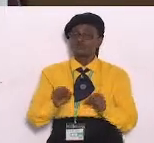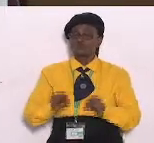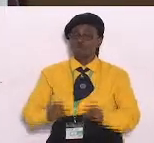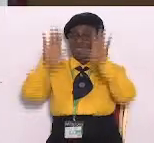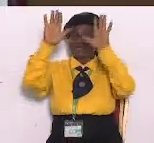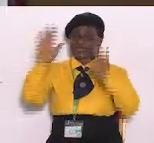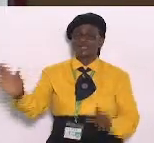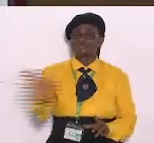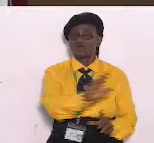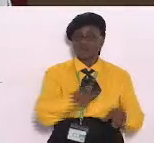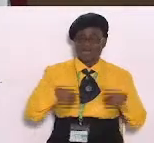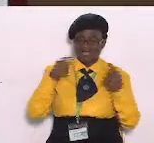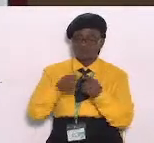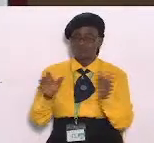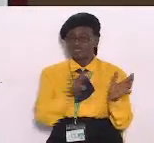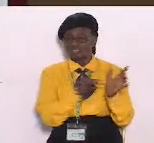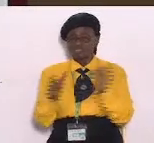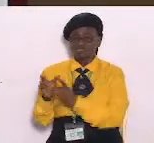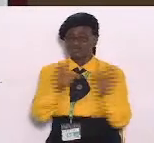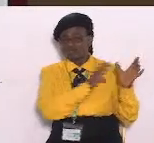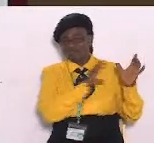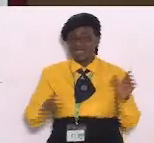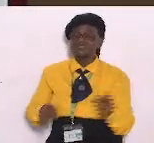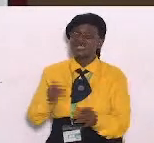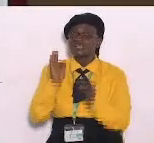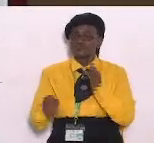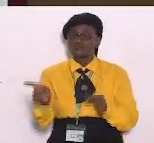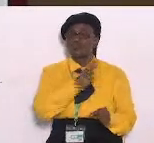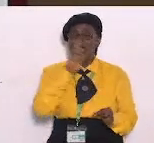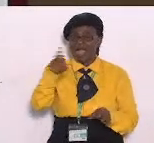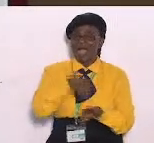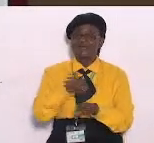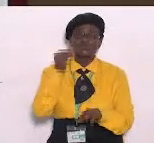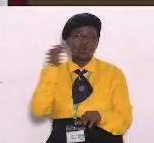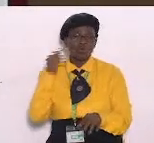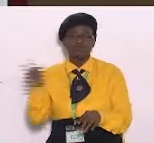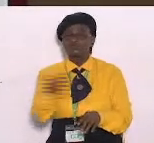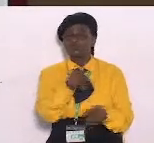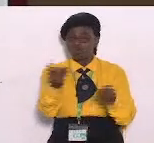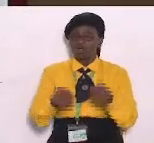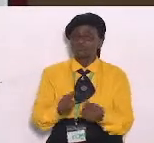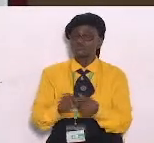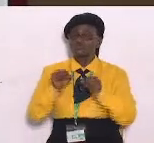l'écran et donnez vos vie votre vie à